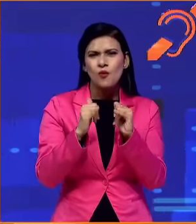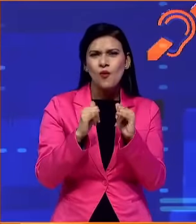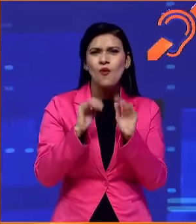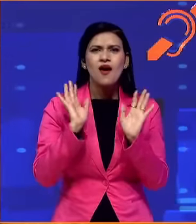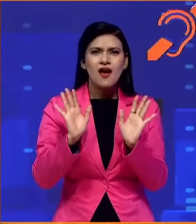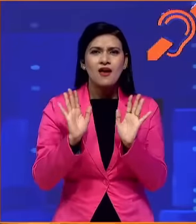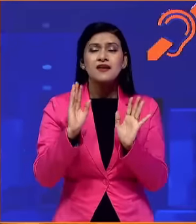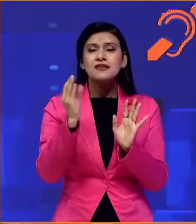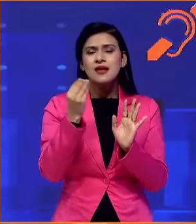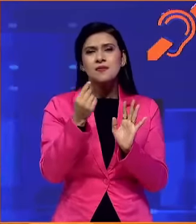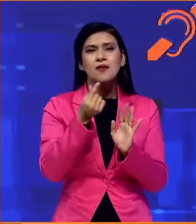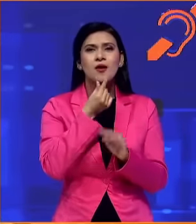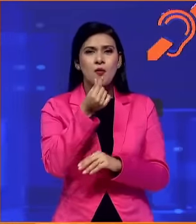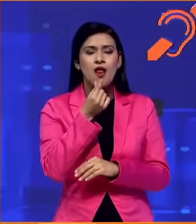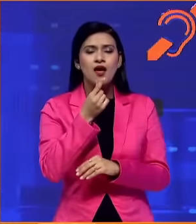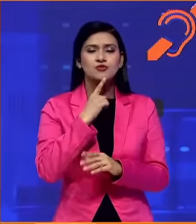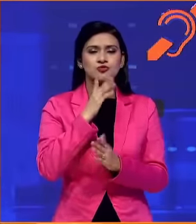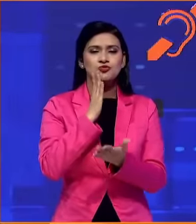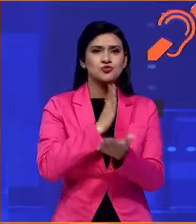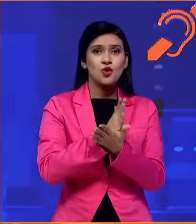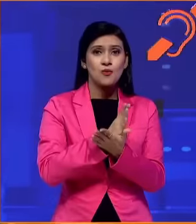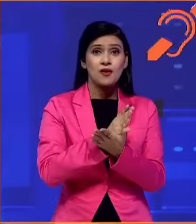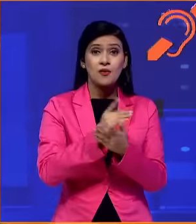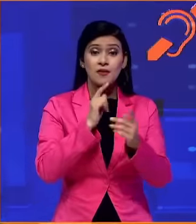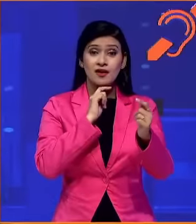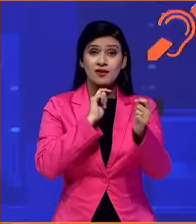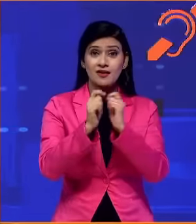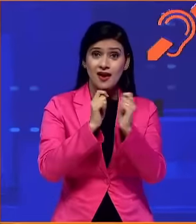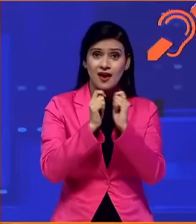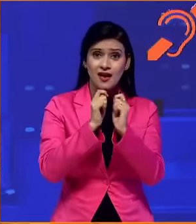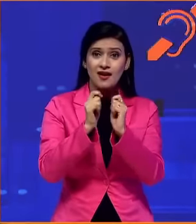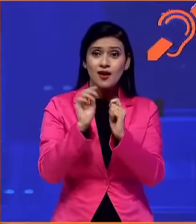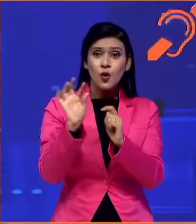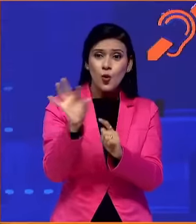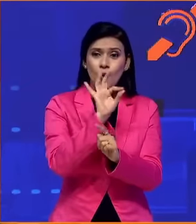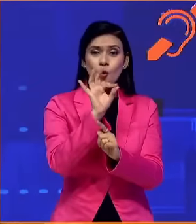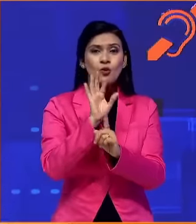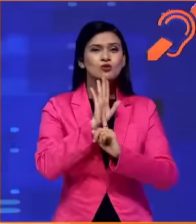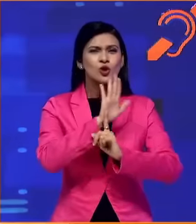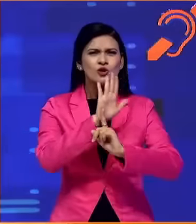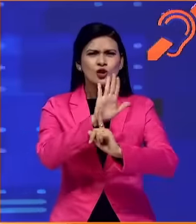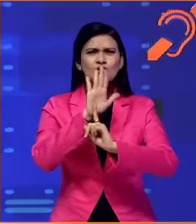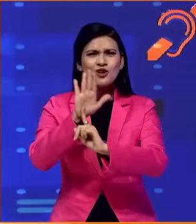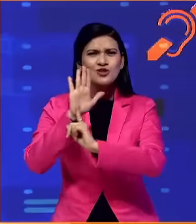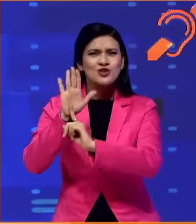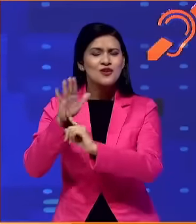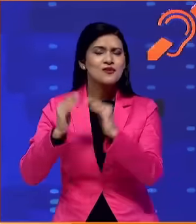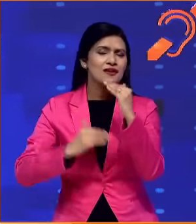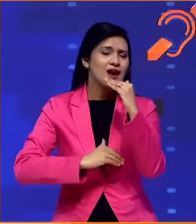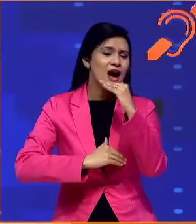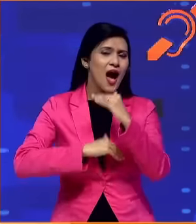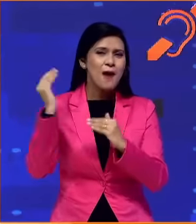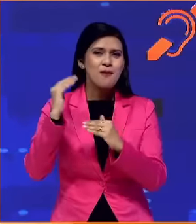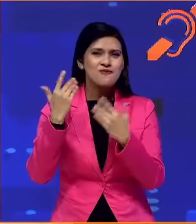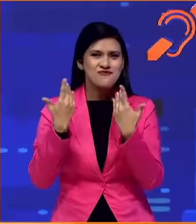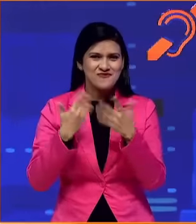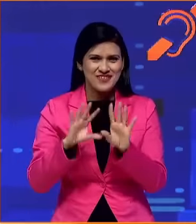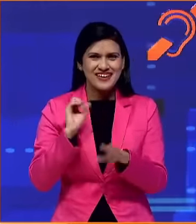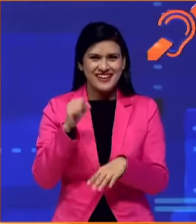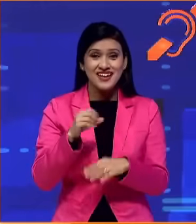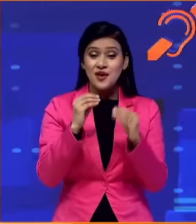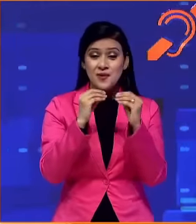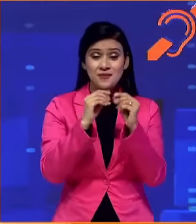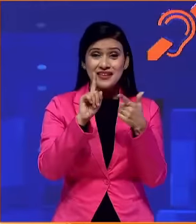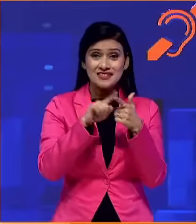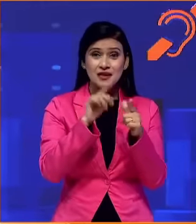भीहैंऔरचुपहोजातेहैं,तोभी मीडियामेंउन्हेंप्रमुखतादेने औरदुनियाकेसामनेपेशकरनेकाचलनहै।और